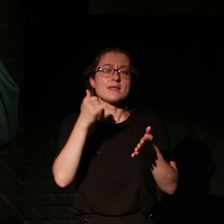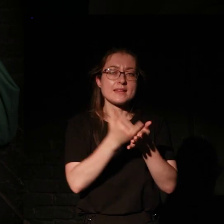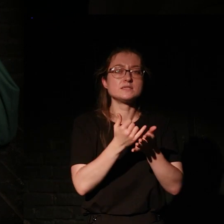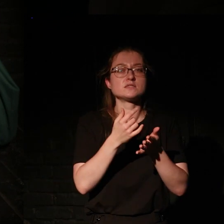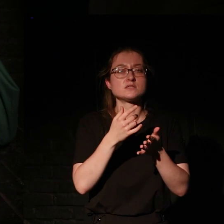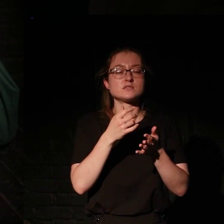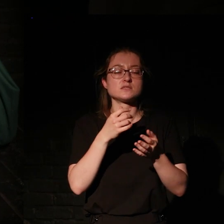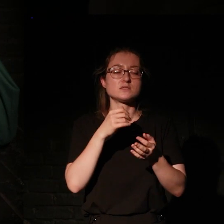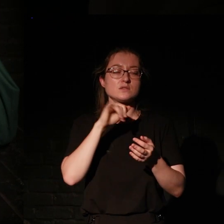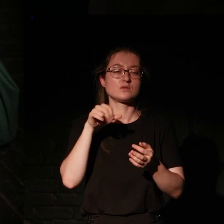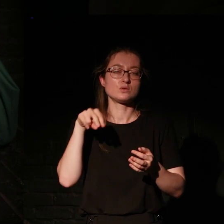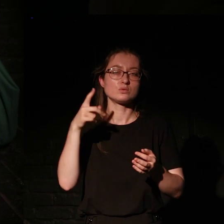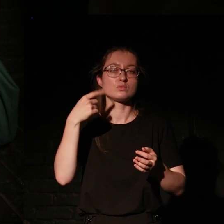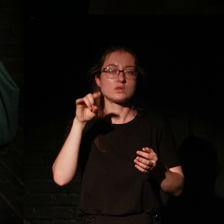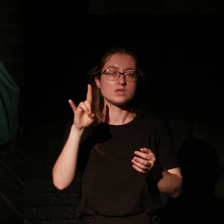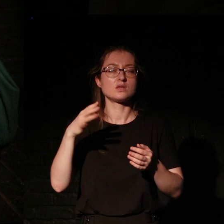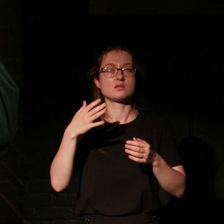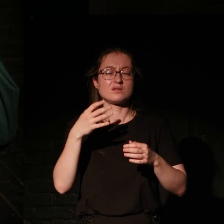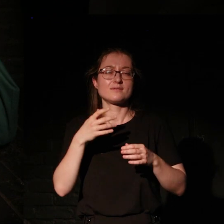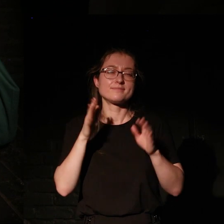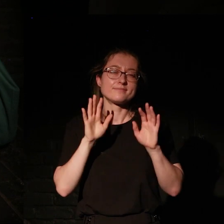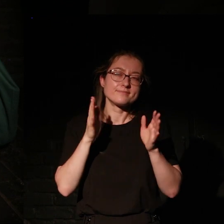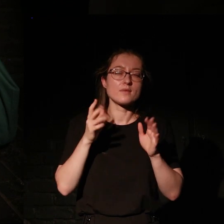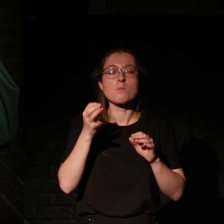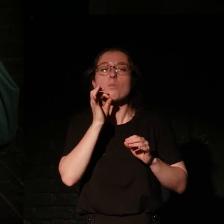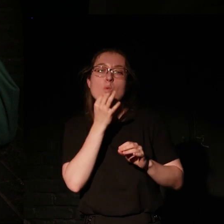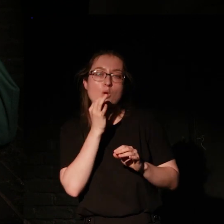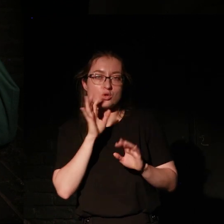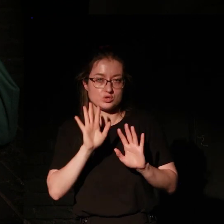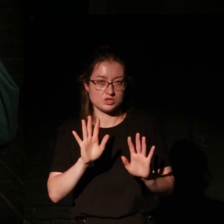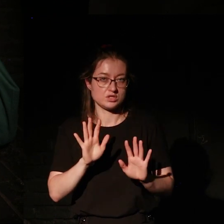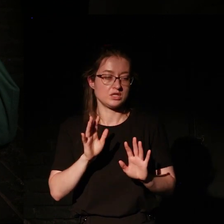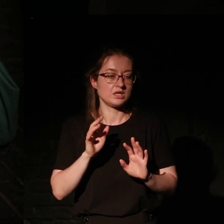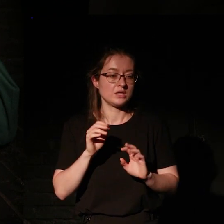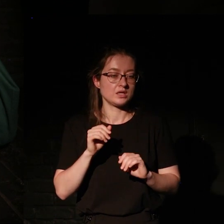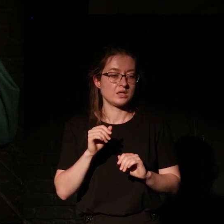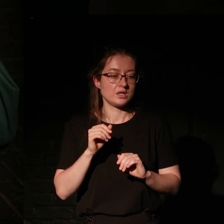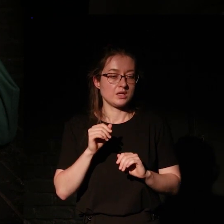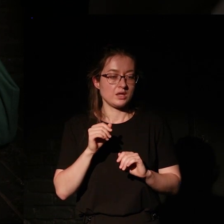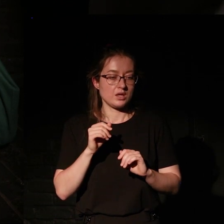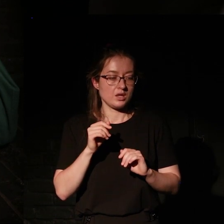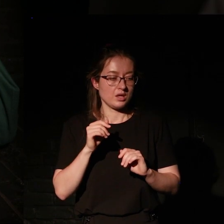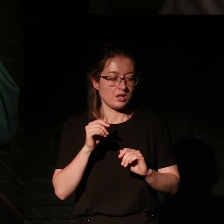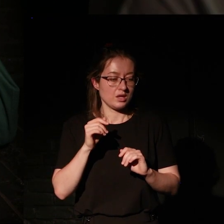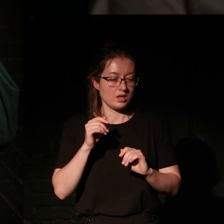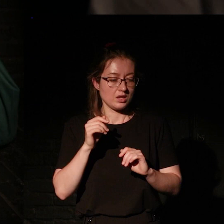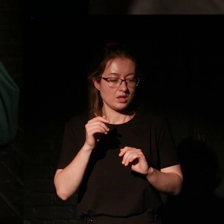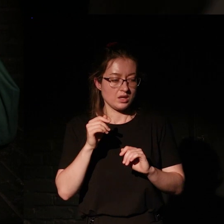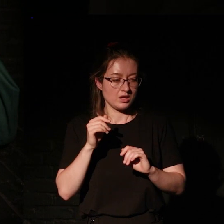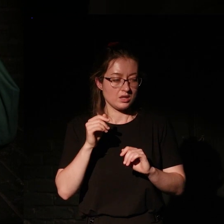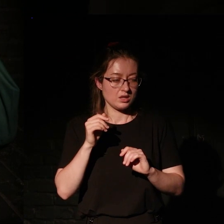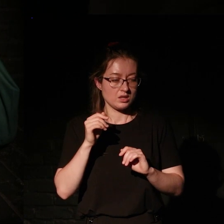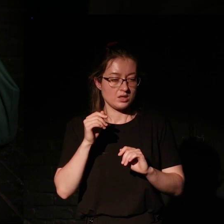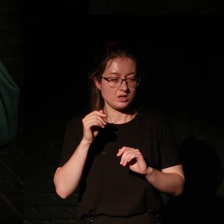Z końca pierwszego wieku, więc według wniosku Chrystusowi mógł być przypisany. Właśnie